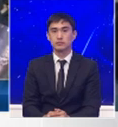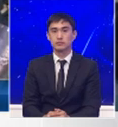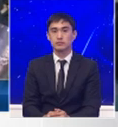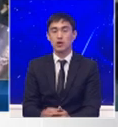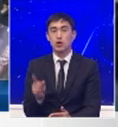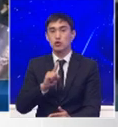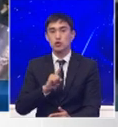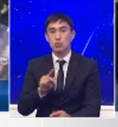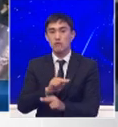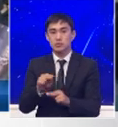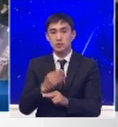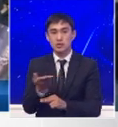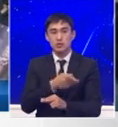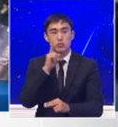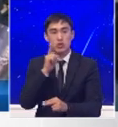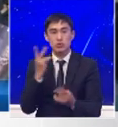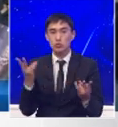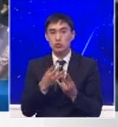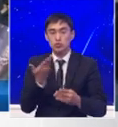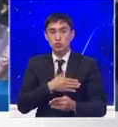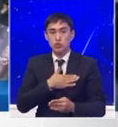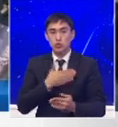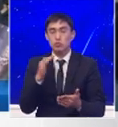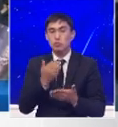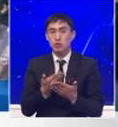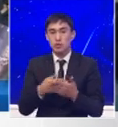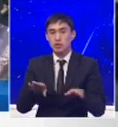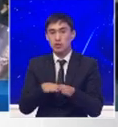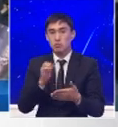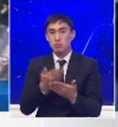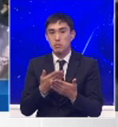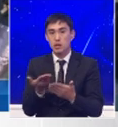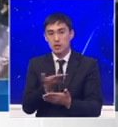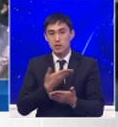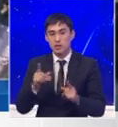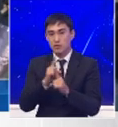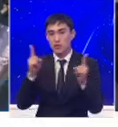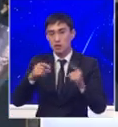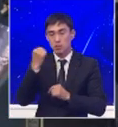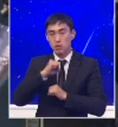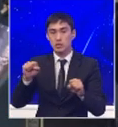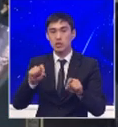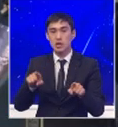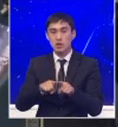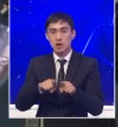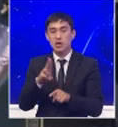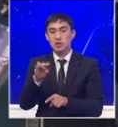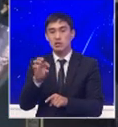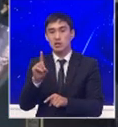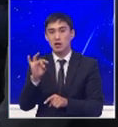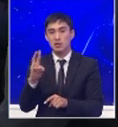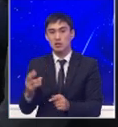Для того, чтобы воспитать нашу молодежь, нужен дух, нужен пример. Таким примером являются наши великие батыры, такие как